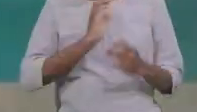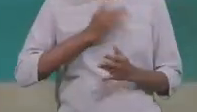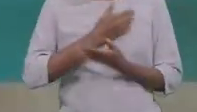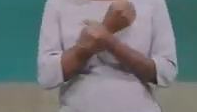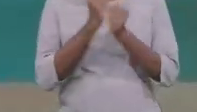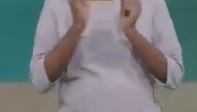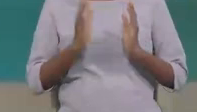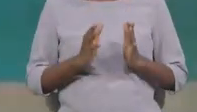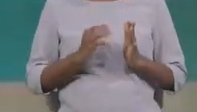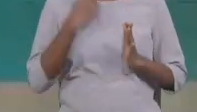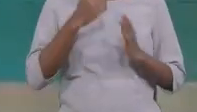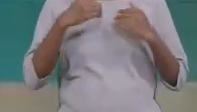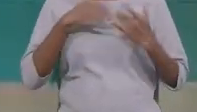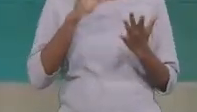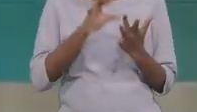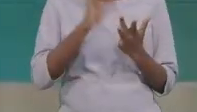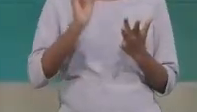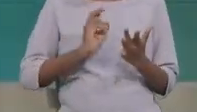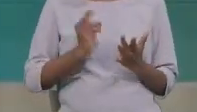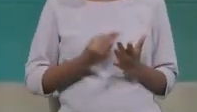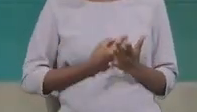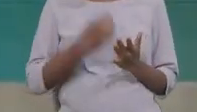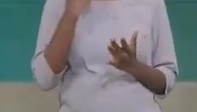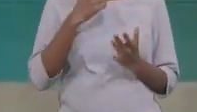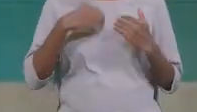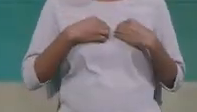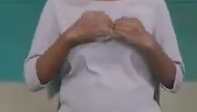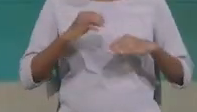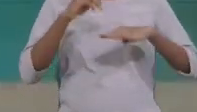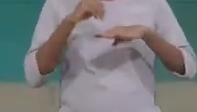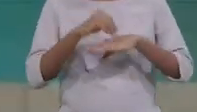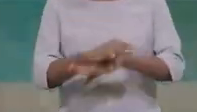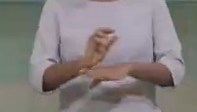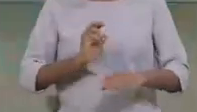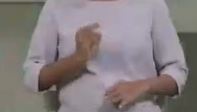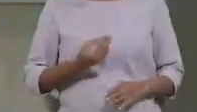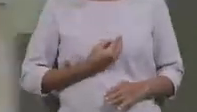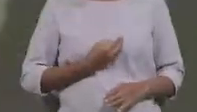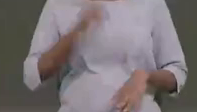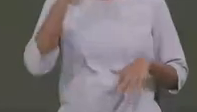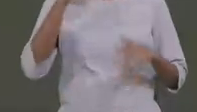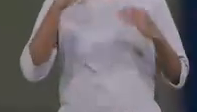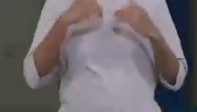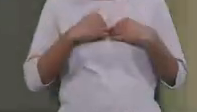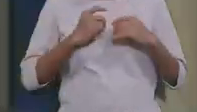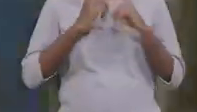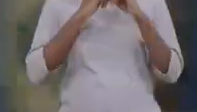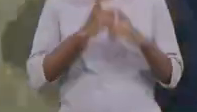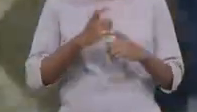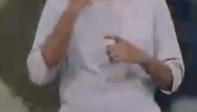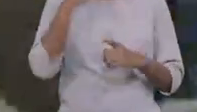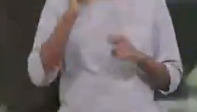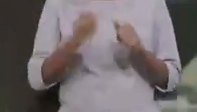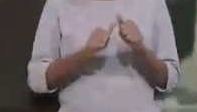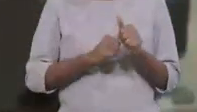Christ, notre Sauveur, qui nous a établis, qui nous a commissionnés, il a